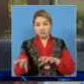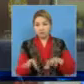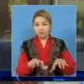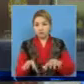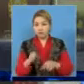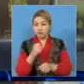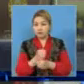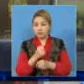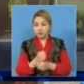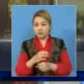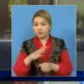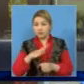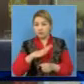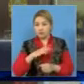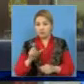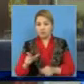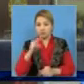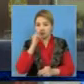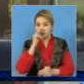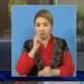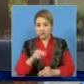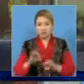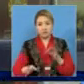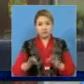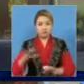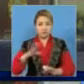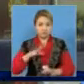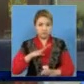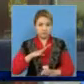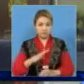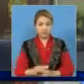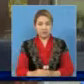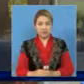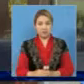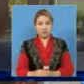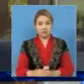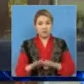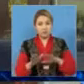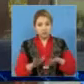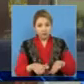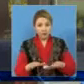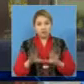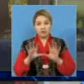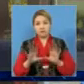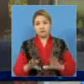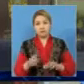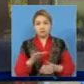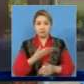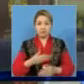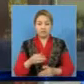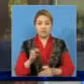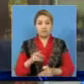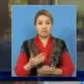іс қозғалып, жаңа азаматты, кінәлі азамат сотталса, осы үкім шыққаннан кейін, үкім күшіне енгеннен кейін біздің